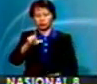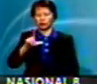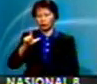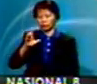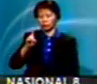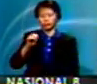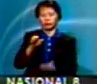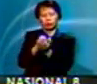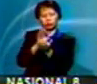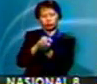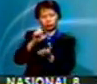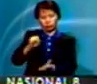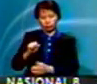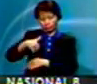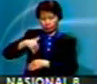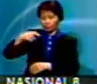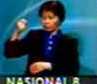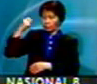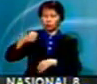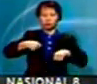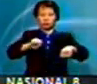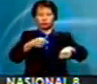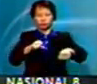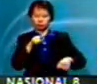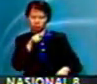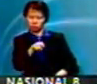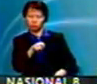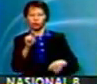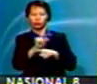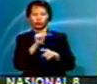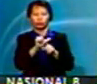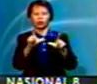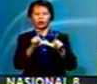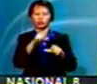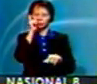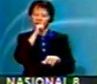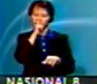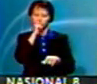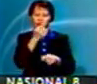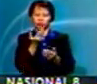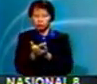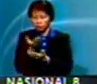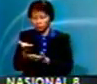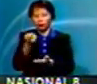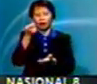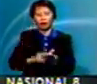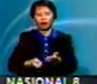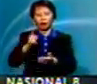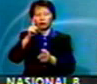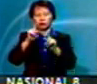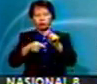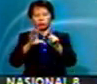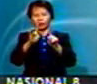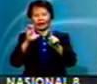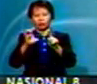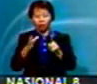LDP Puchong Selatan malam tadi, seorang penunggang motosikal dikesan menggunakan lesen kenderaan palsu yang dibelinya berharga